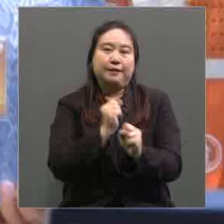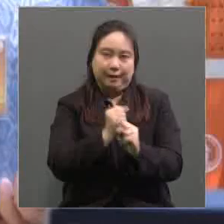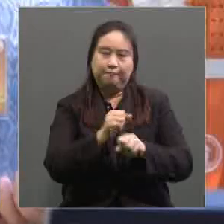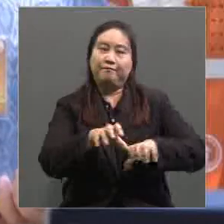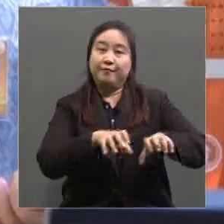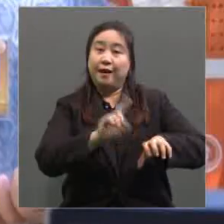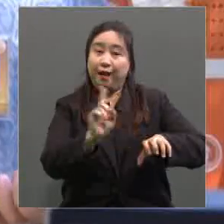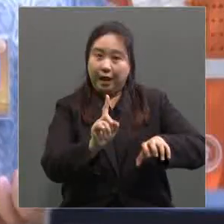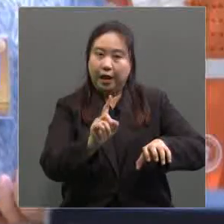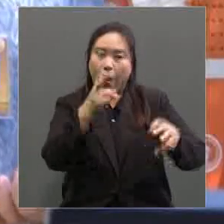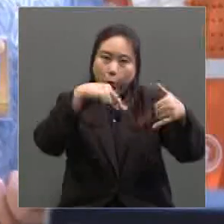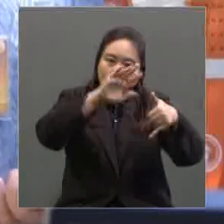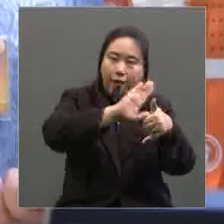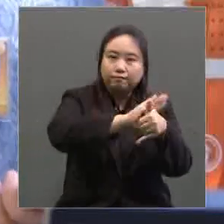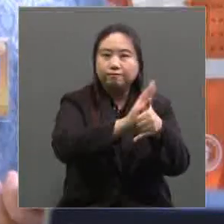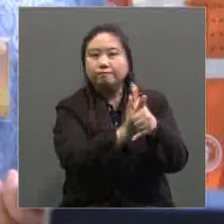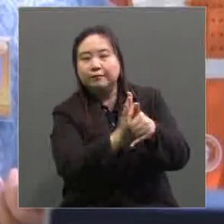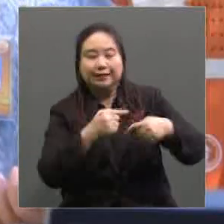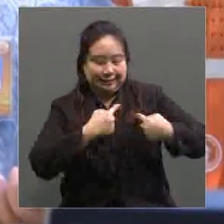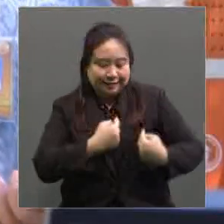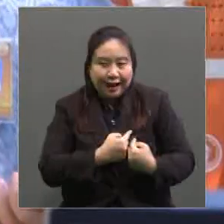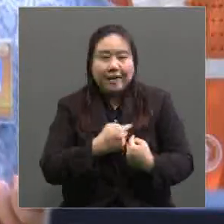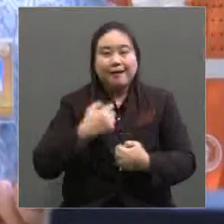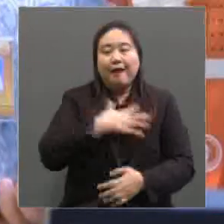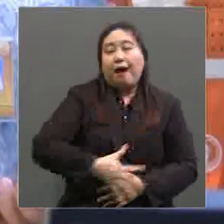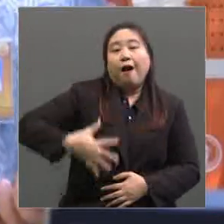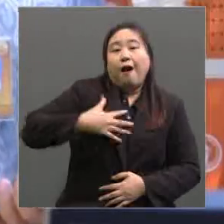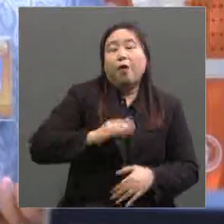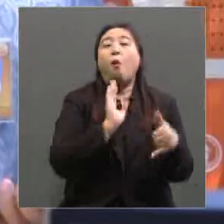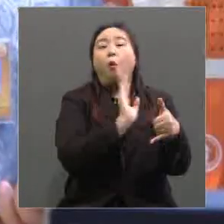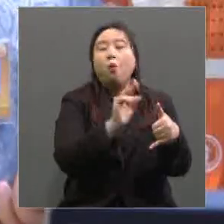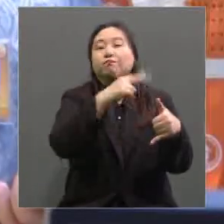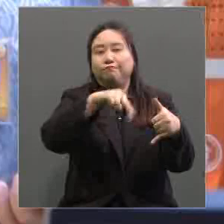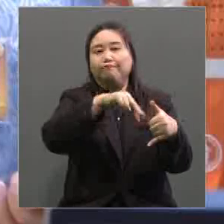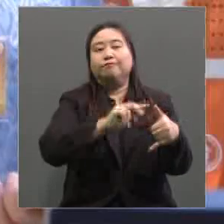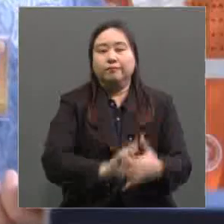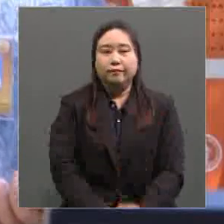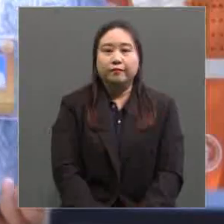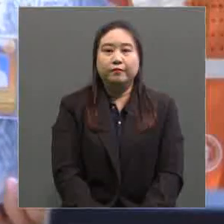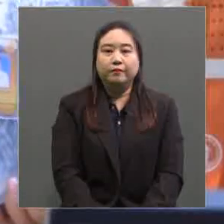วนการดูแลนะครับสภาพจิตใจแล้วก็ร่างกายของตัวน้องเขานะครับ